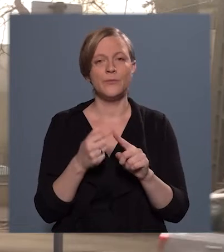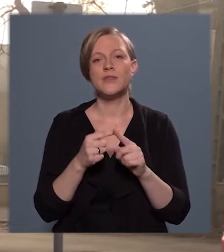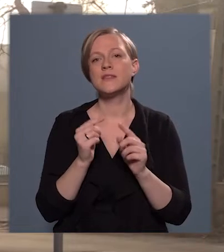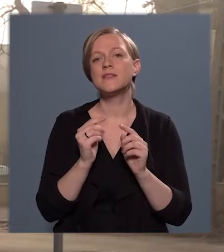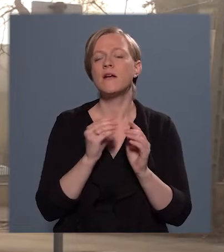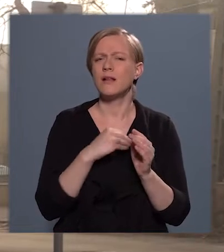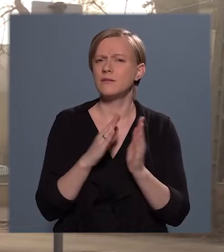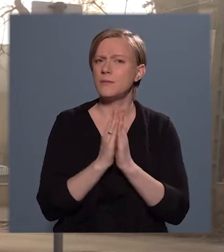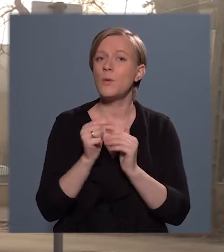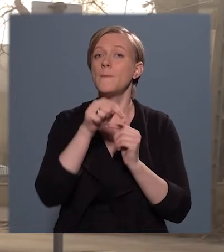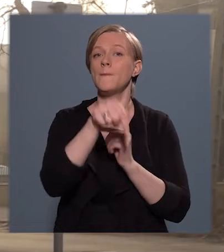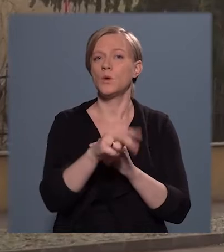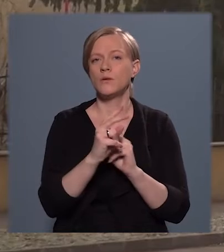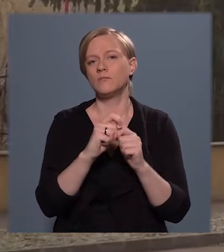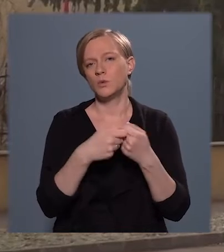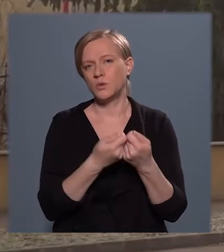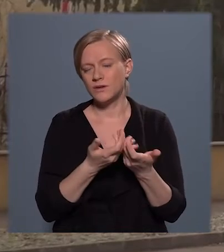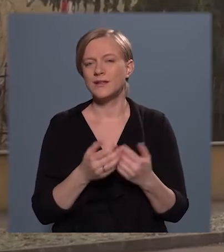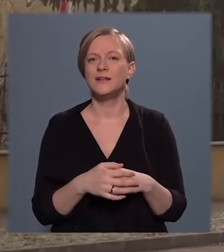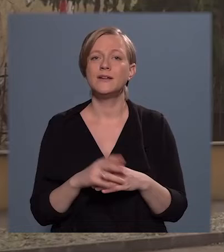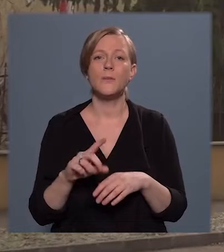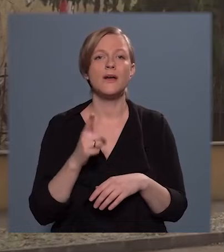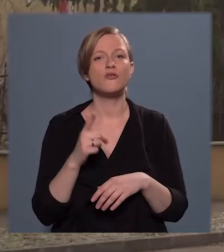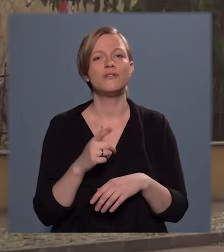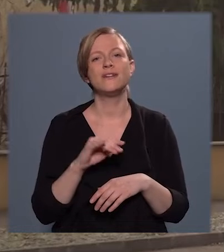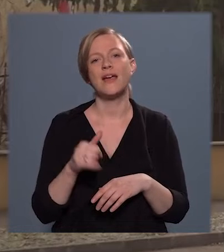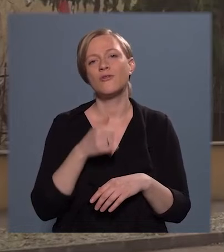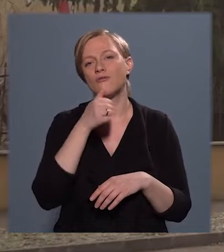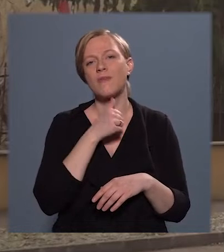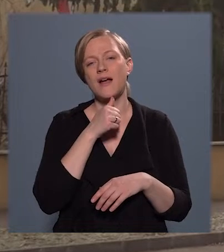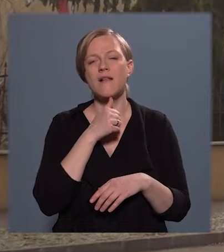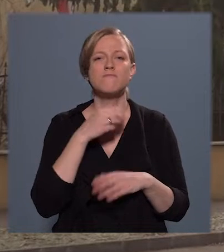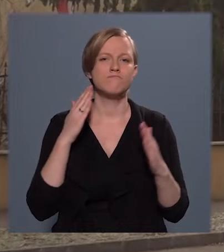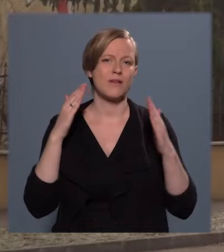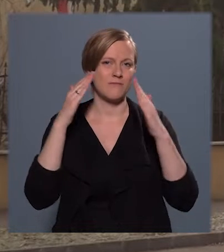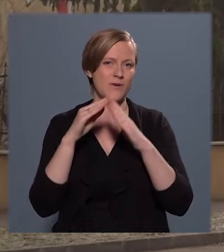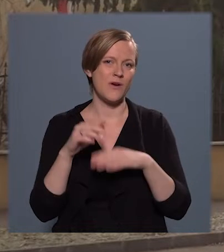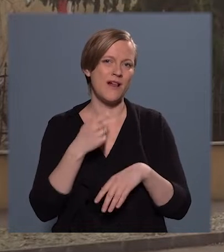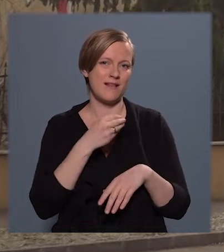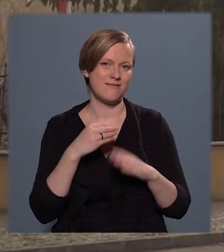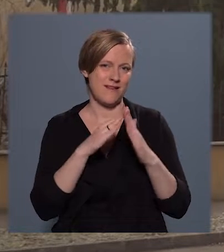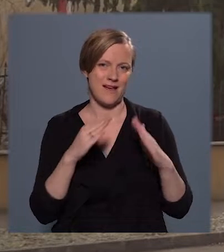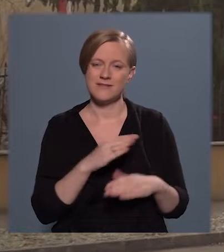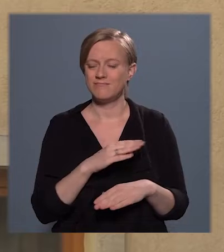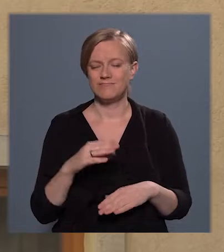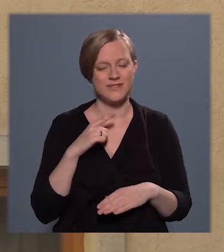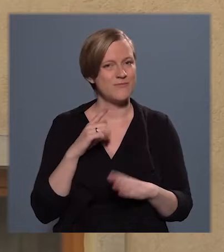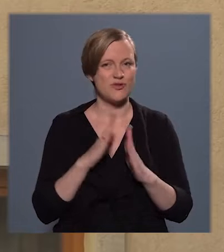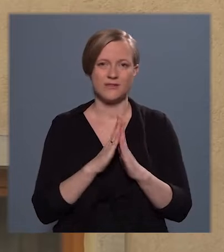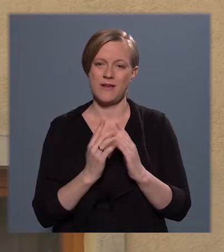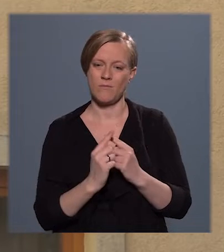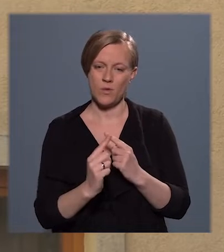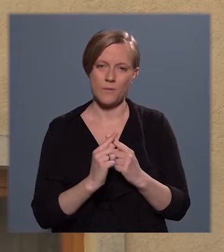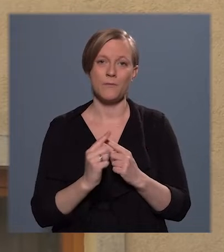templom mögött működő második János Pál pápa lengyel ház, amely nem csak a templomba jár, a